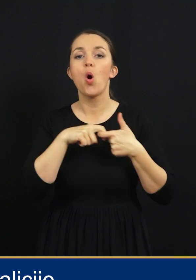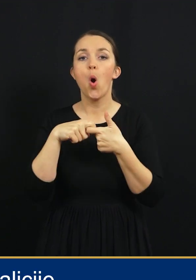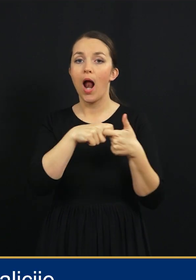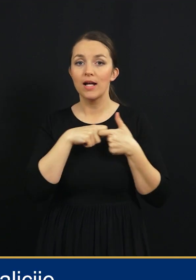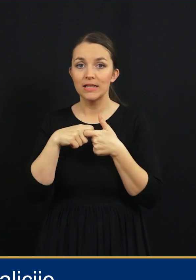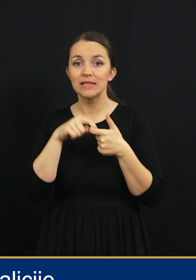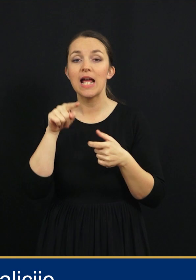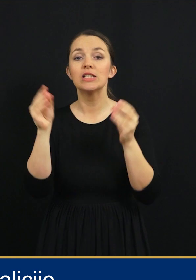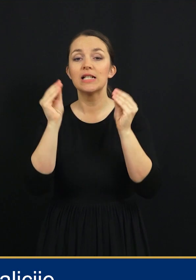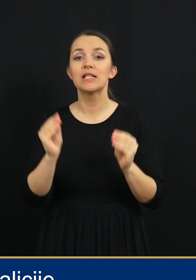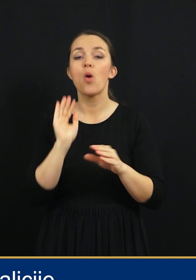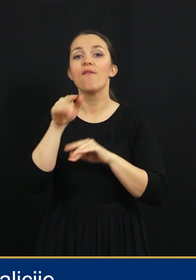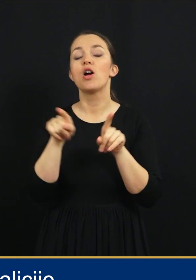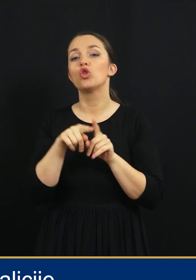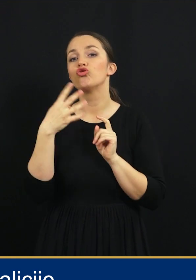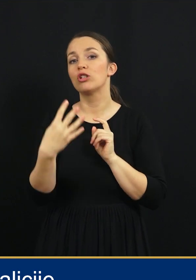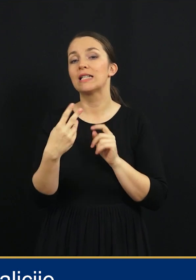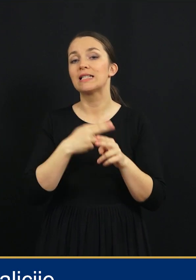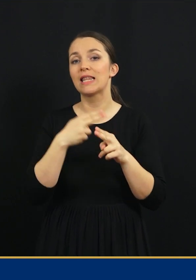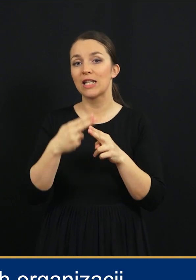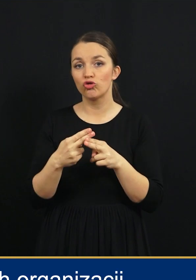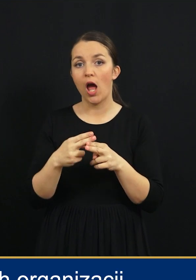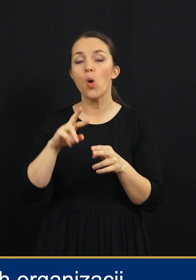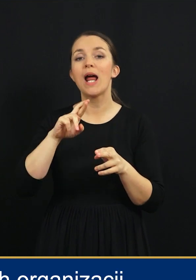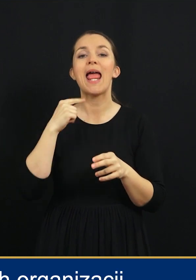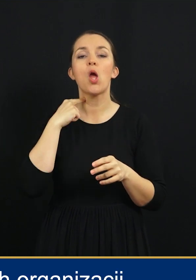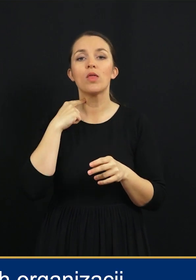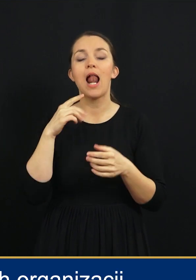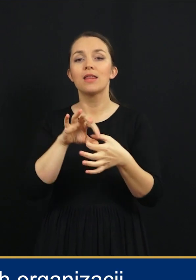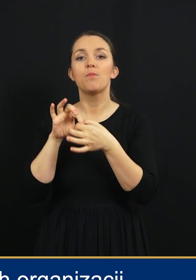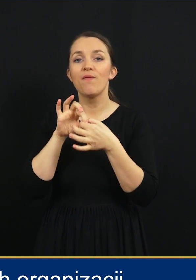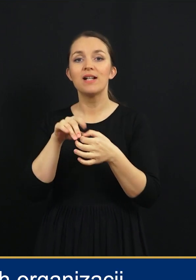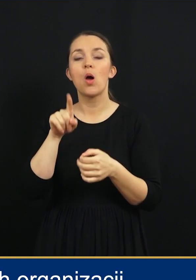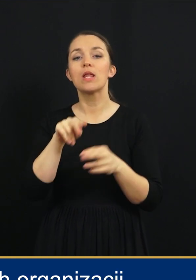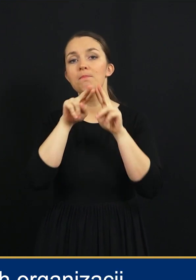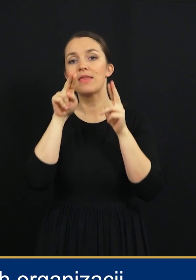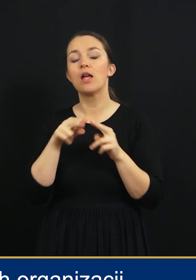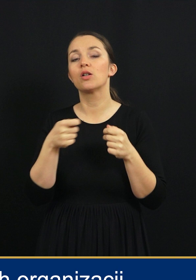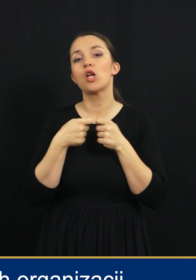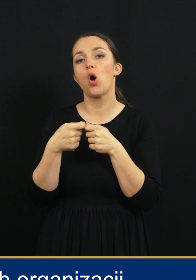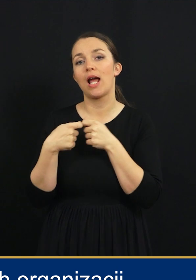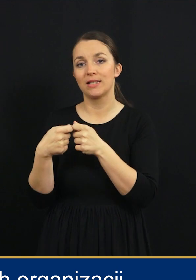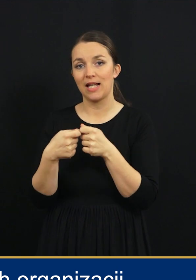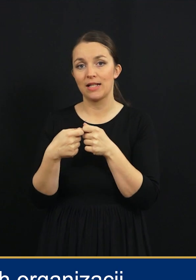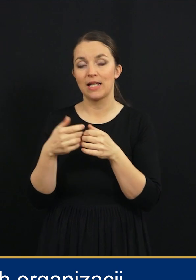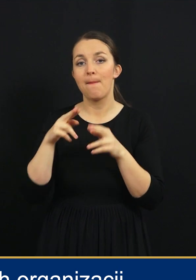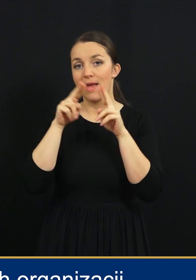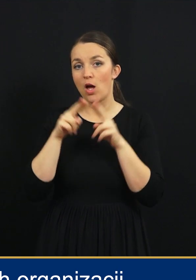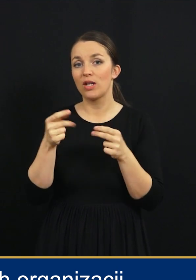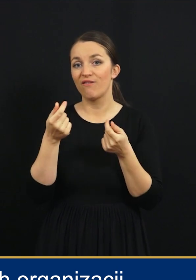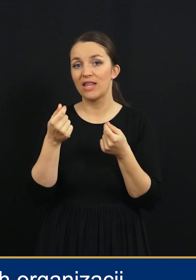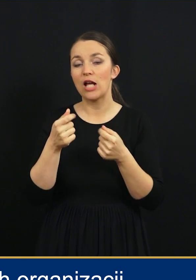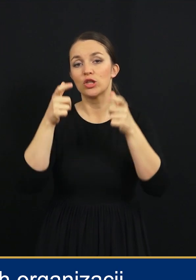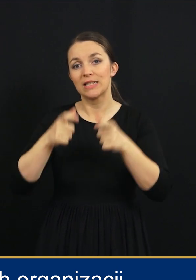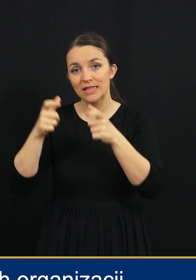koalicije, ki jo sestavlja več kot 40 držav, regionalnih povezav in mednarodnih organizacij, mednarodnih